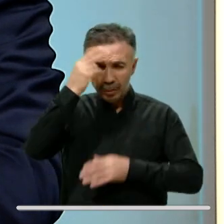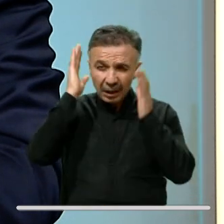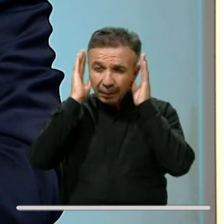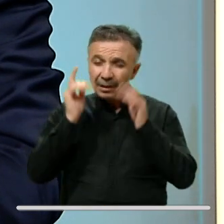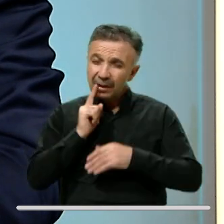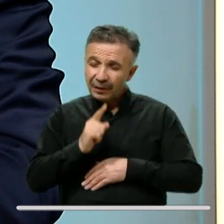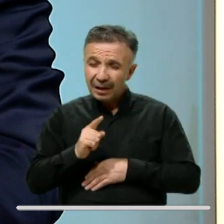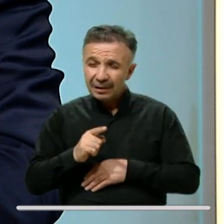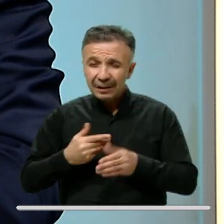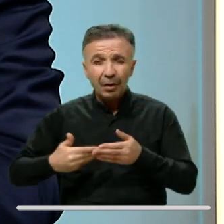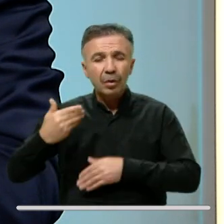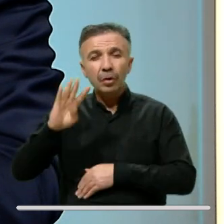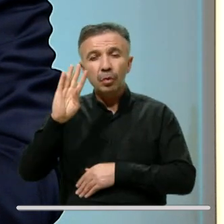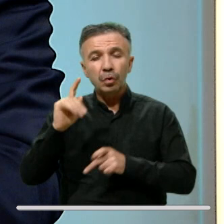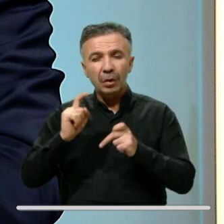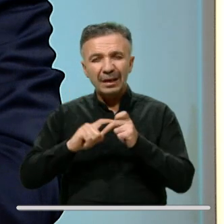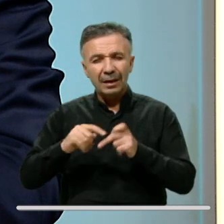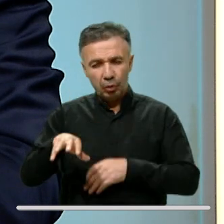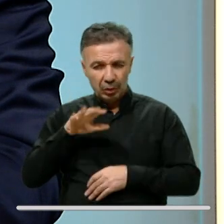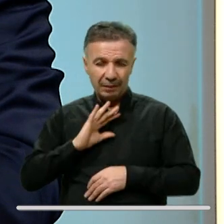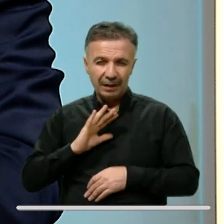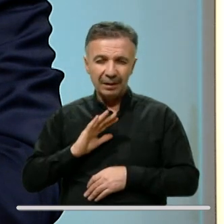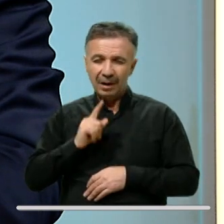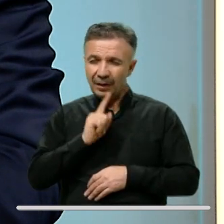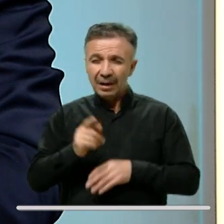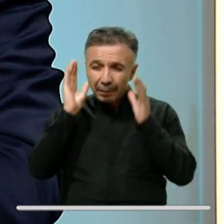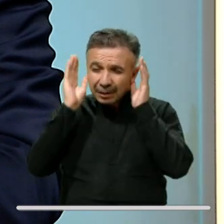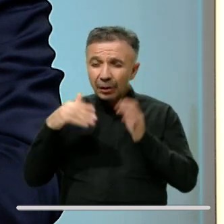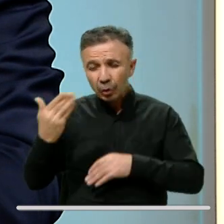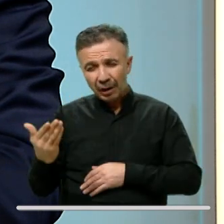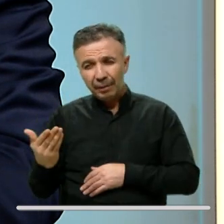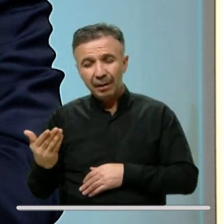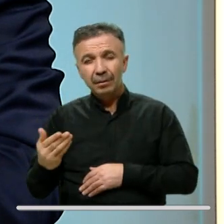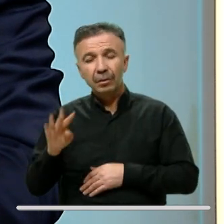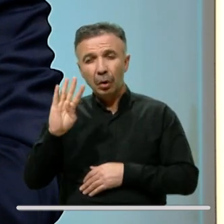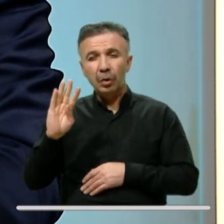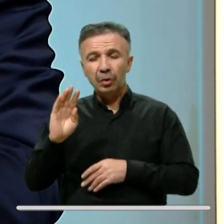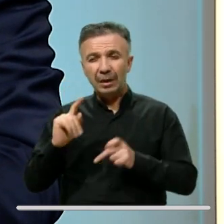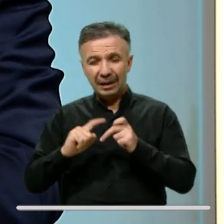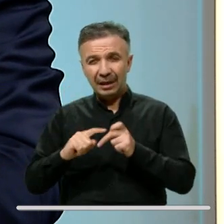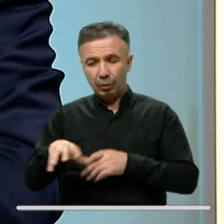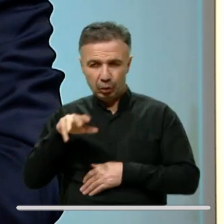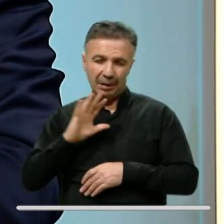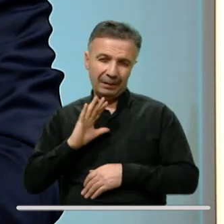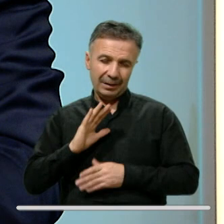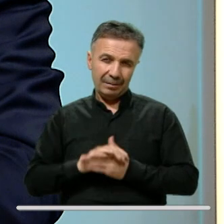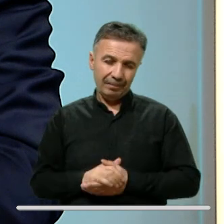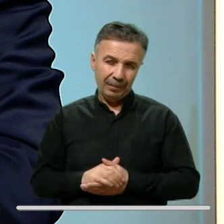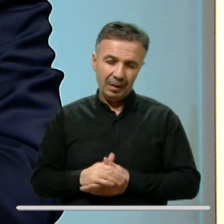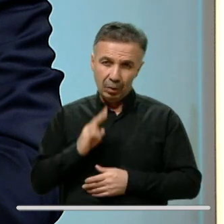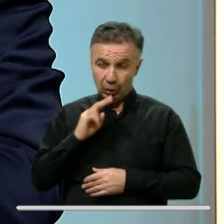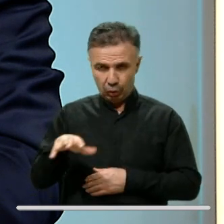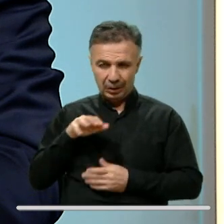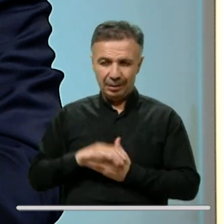4 rekat bir sünneti vardır ve farzından sonra da yine 4 rekat bir sünneti vardır. İnsanlar